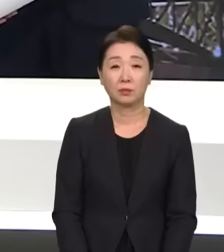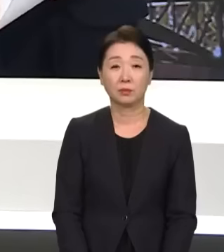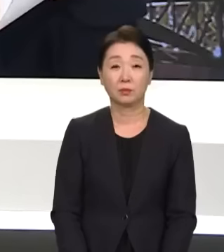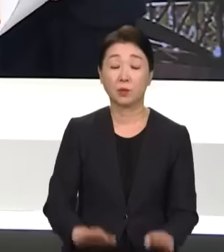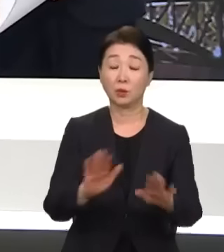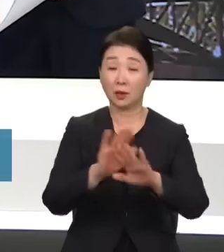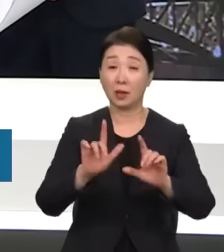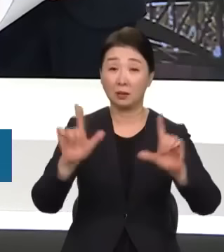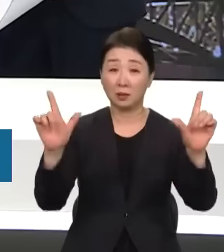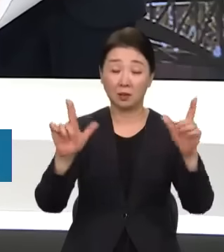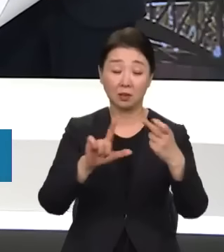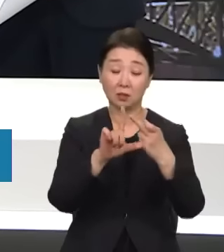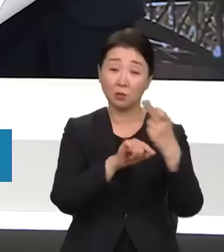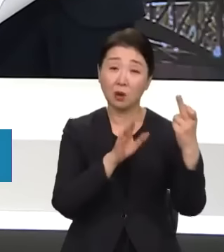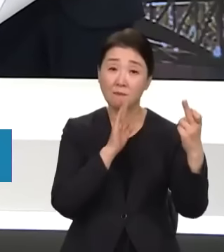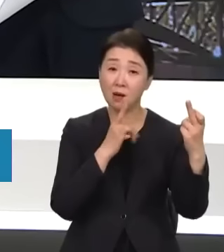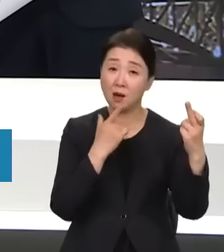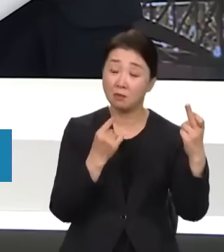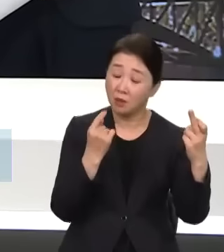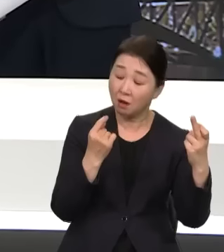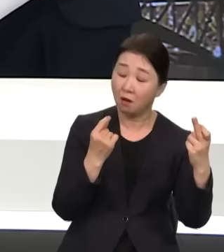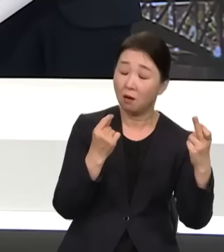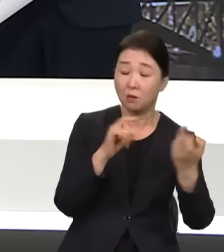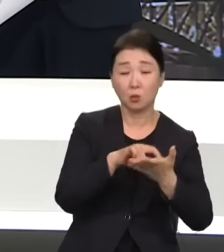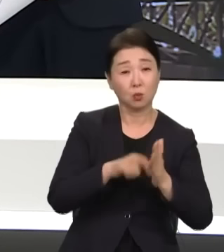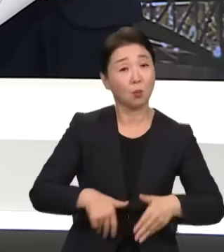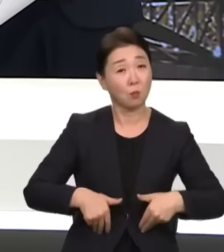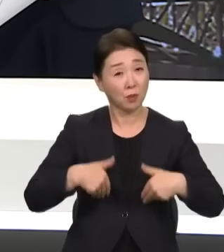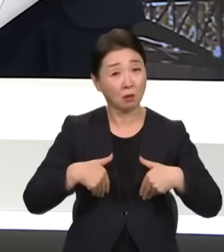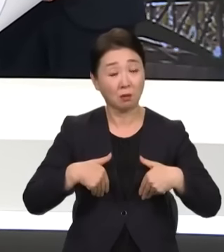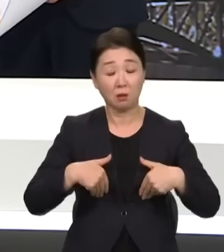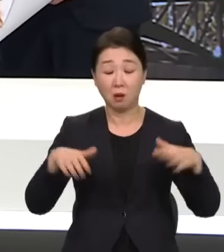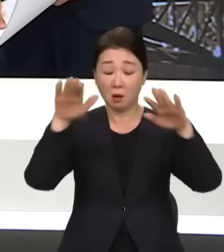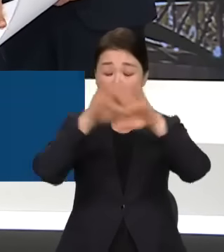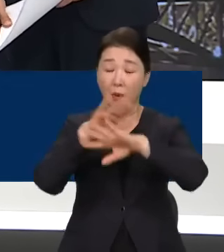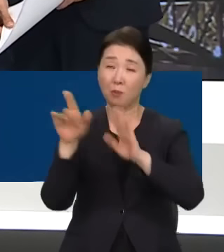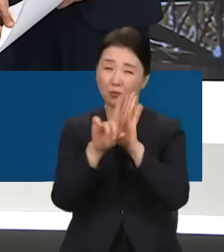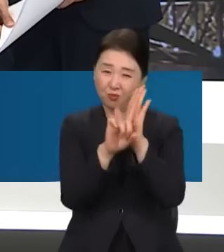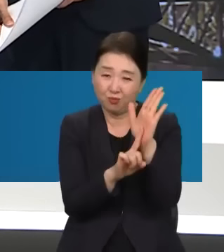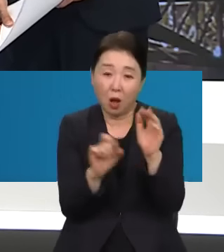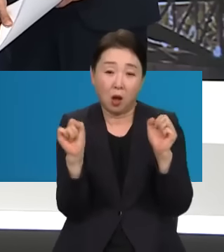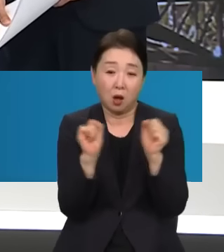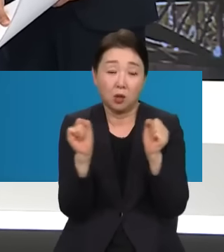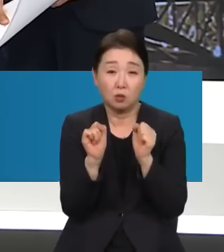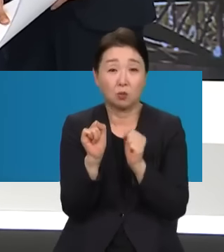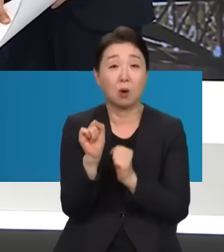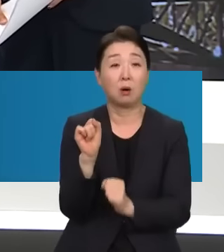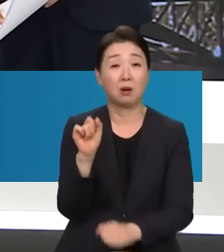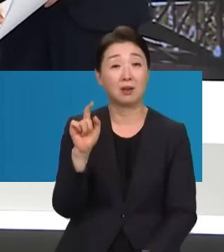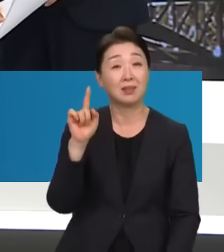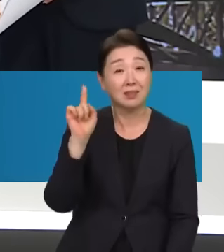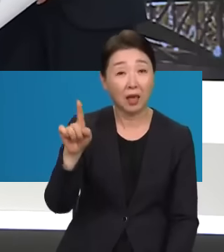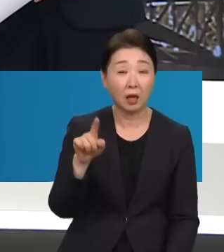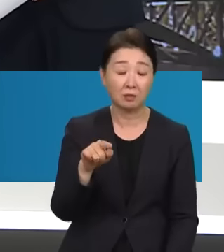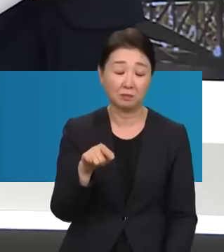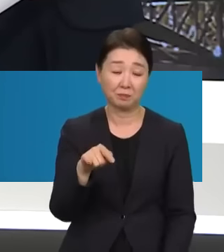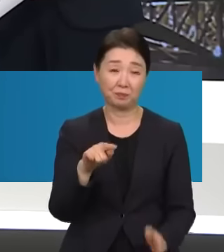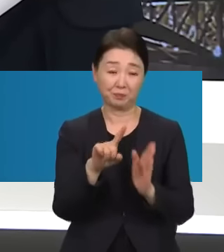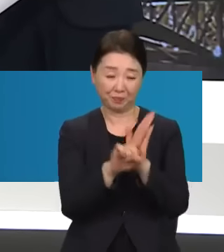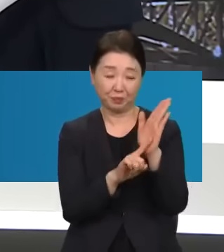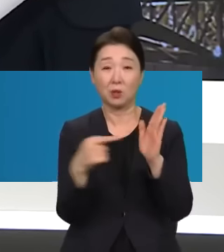네, 오늘 날씨 12월이 맞나 싶게 포근했는데 밤부터 기온이 뚝 떨어지면서 내일은 영하권의 강추위가